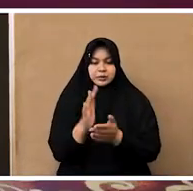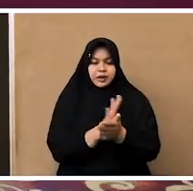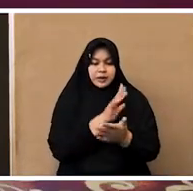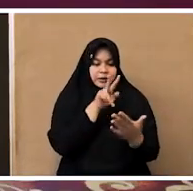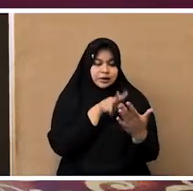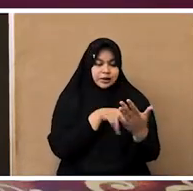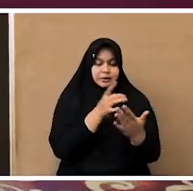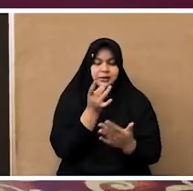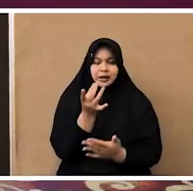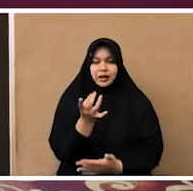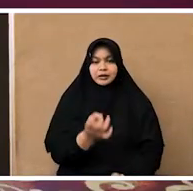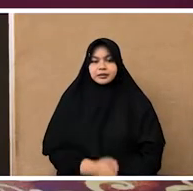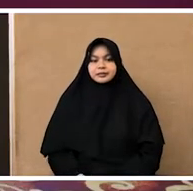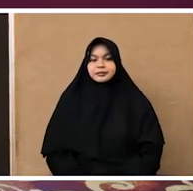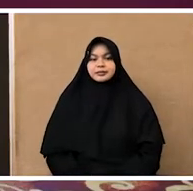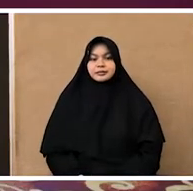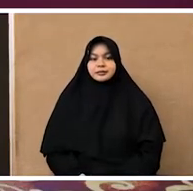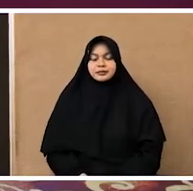ngecek sebentar